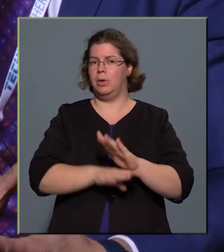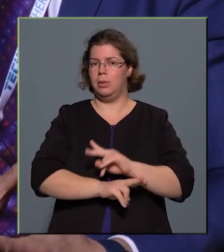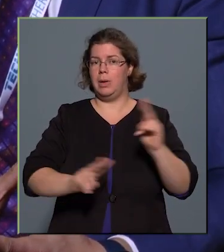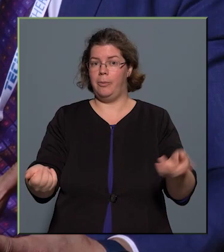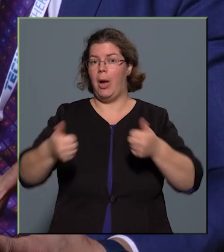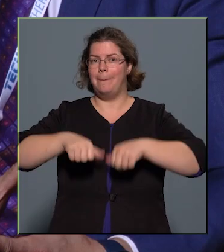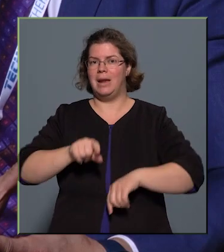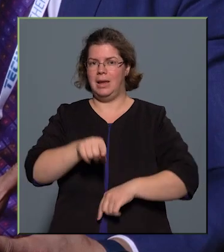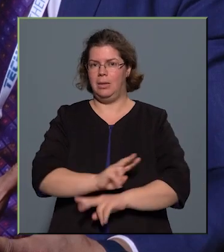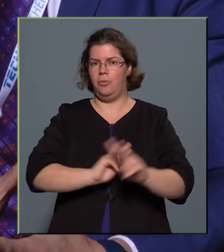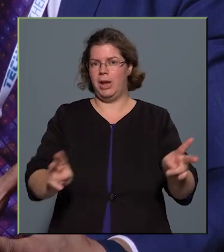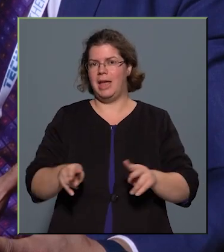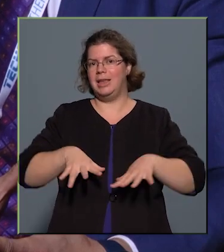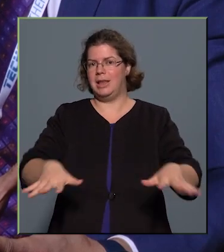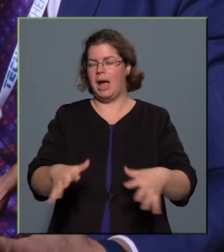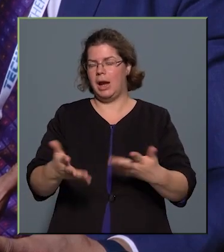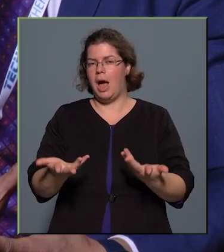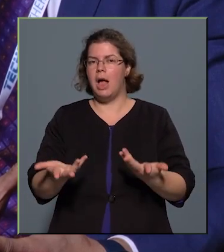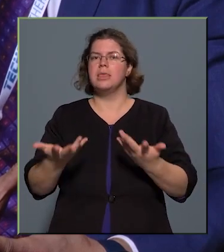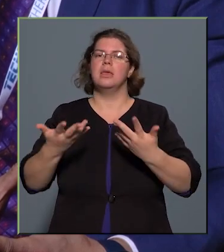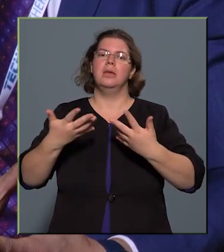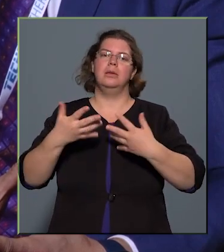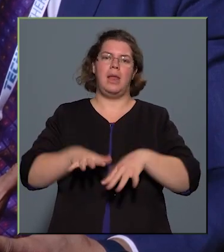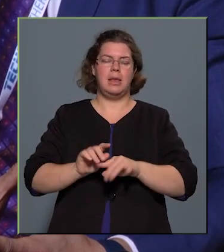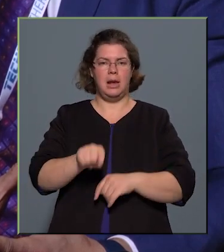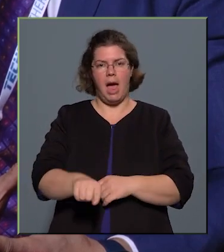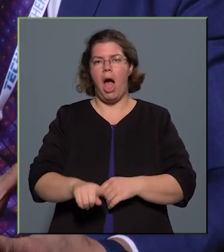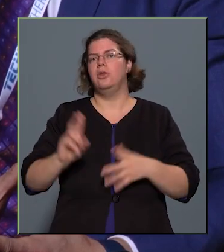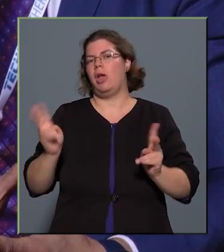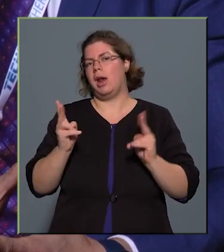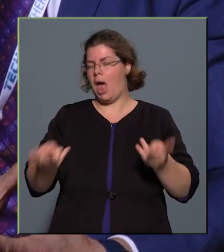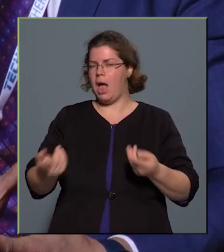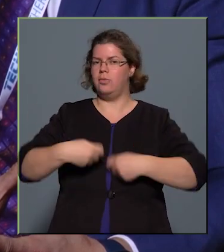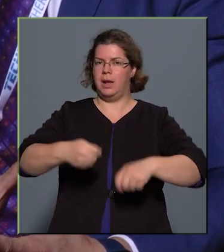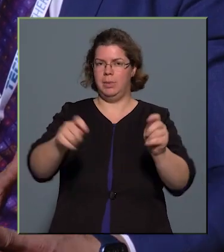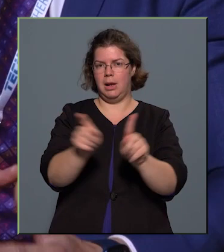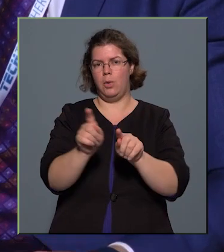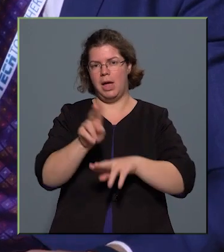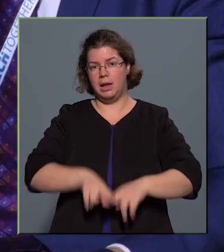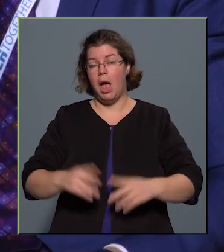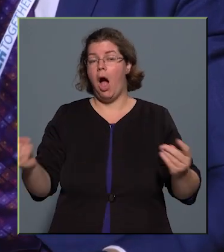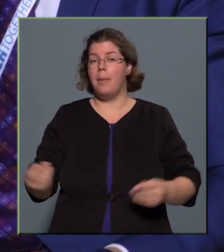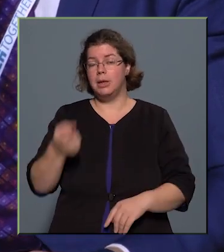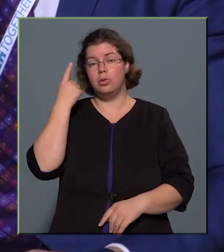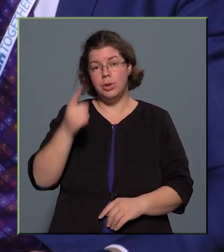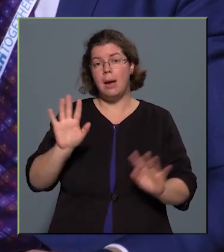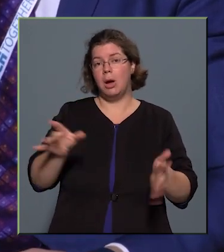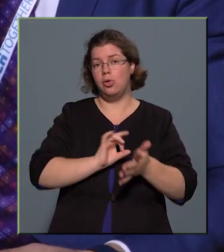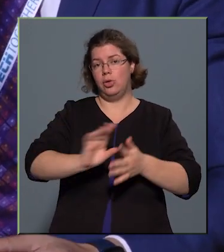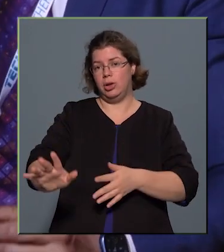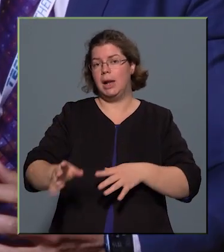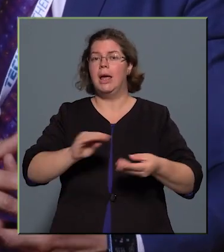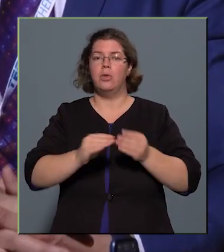egy Integra standardje. És erre alapozva már lehet fölépíteni szép lassan a rendszereket, amik jelentősen tudják majd gyorsítani mondjuk